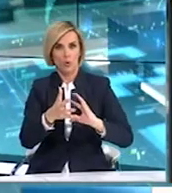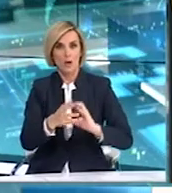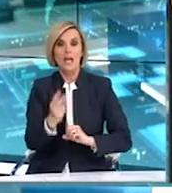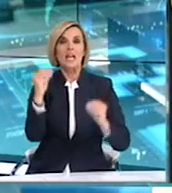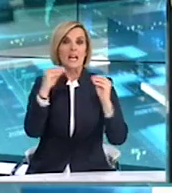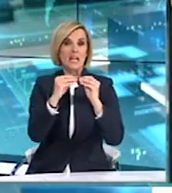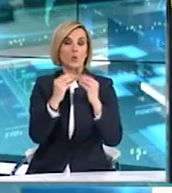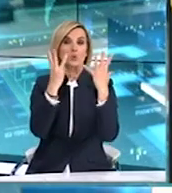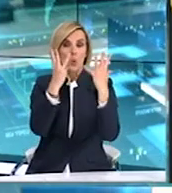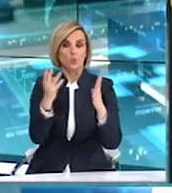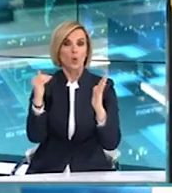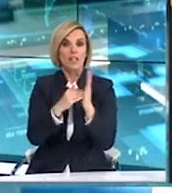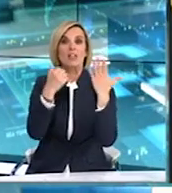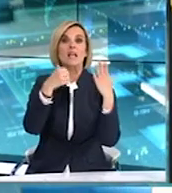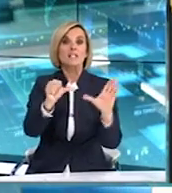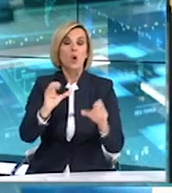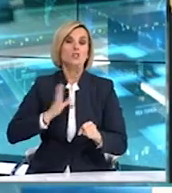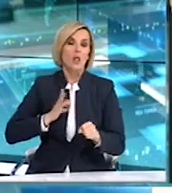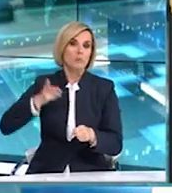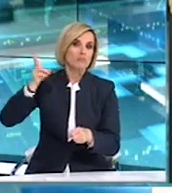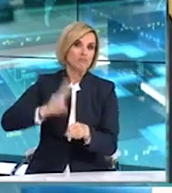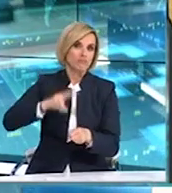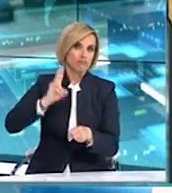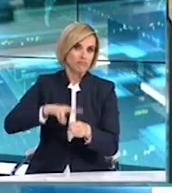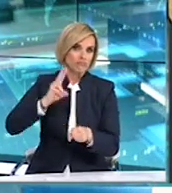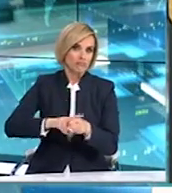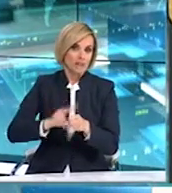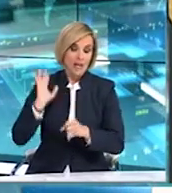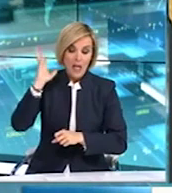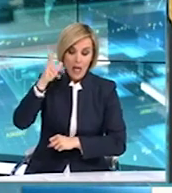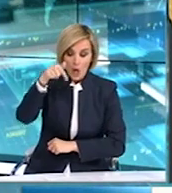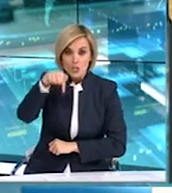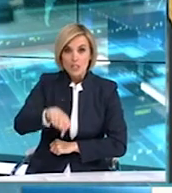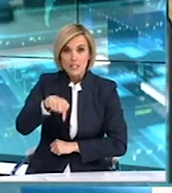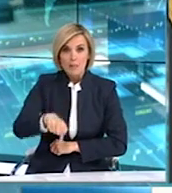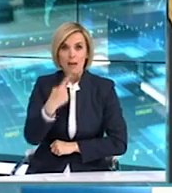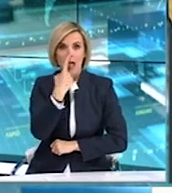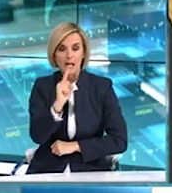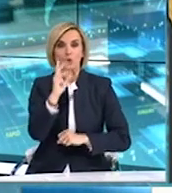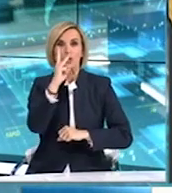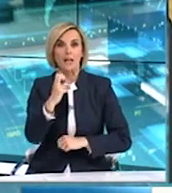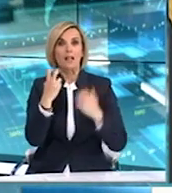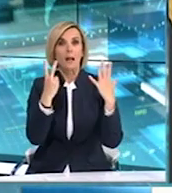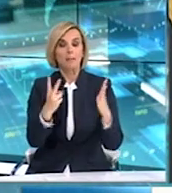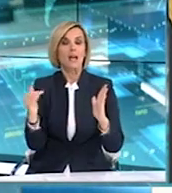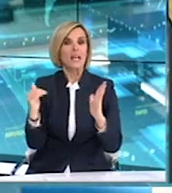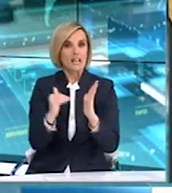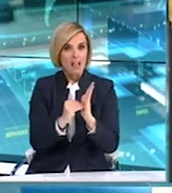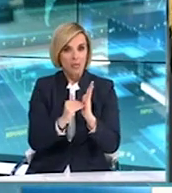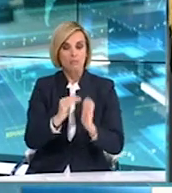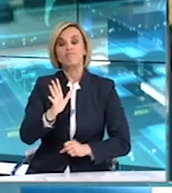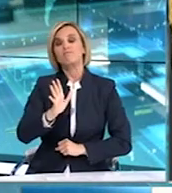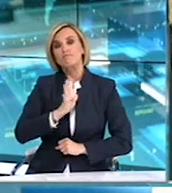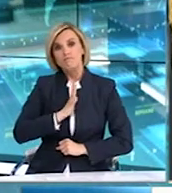από 28.600 θανάτους. Μέχρι σήμερα περισσότεροι από 137.000 συνάνθρωποι